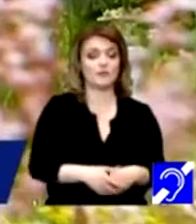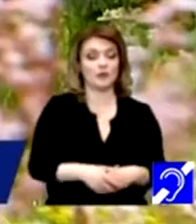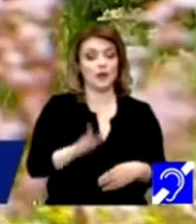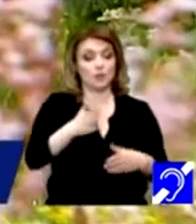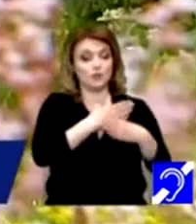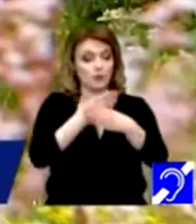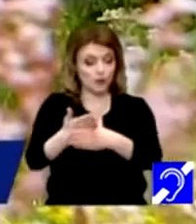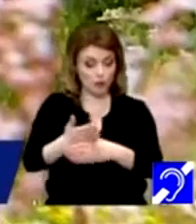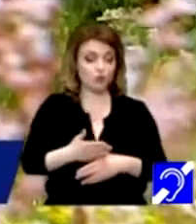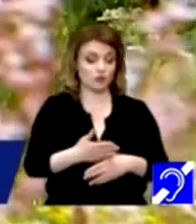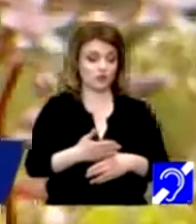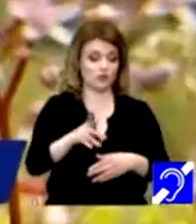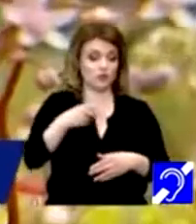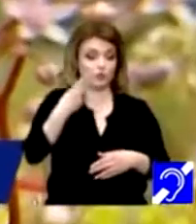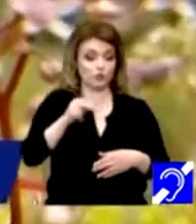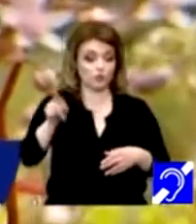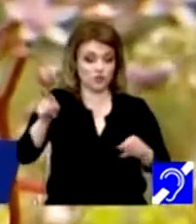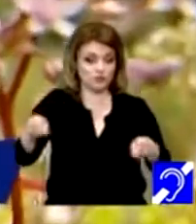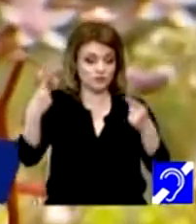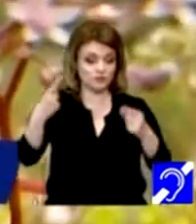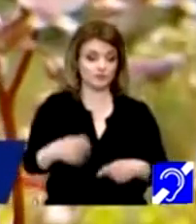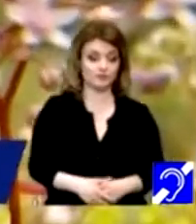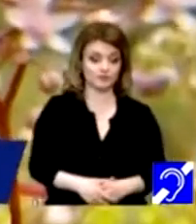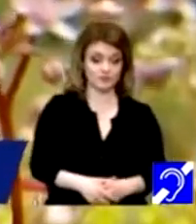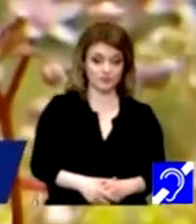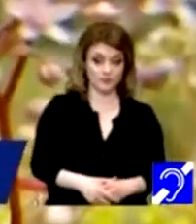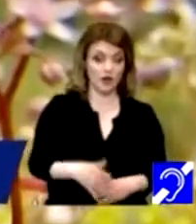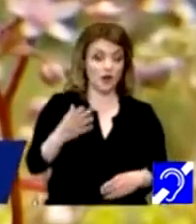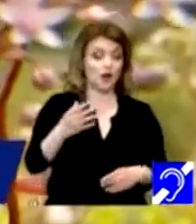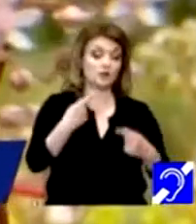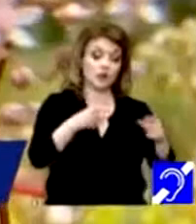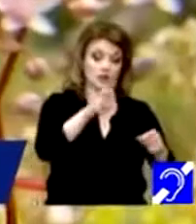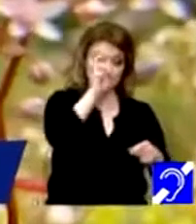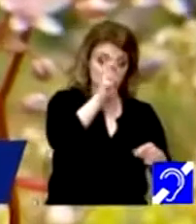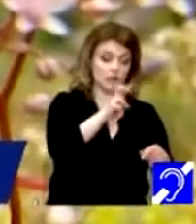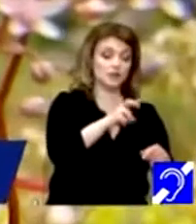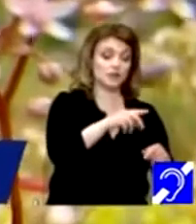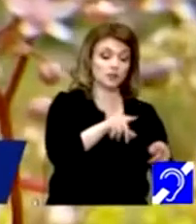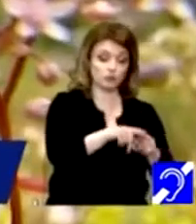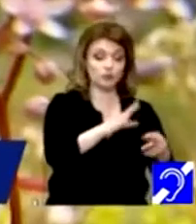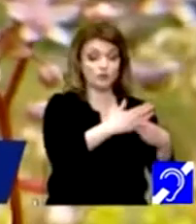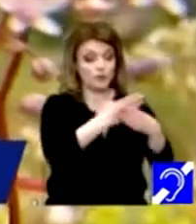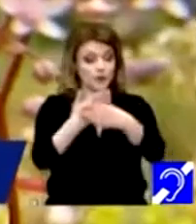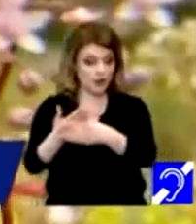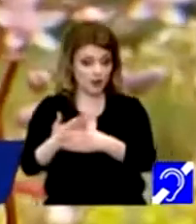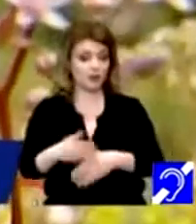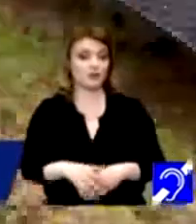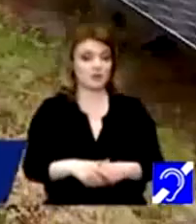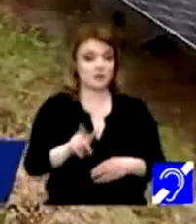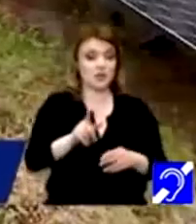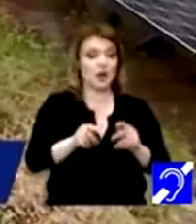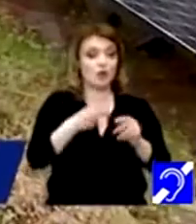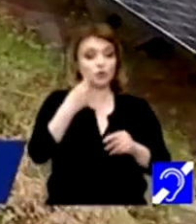care primesc investiții în cadrul REACT-UE. În țările de jos, fondurile suplimentare vor facilita tranziția verde și digitală, contribuind